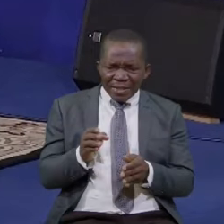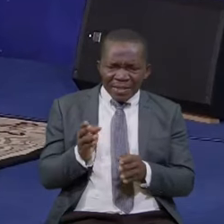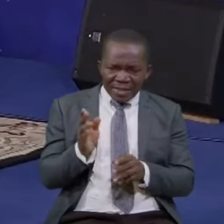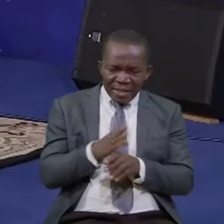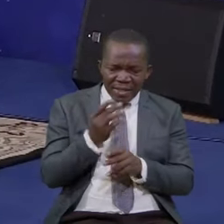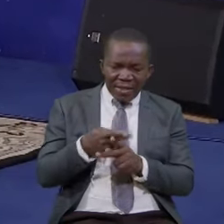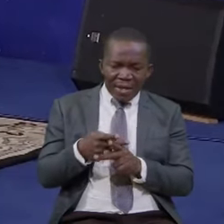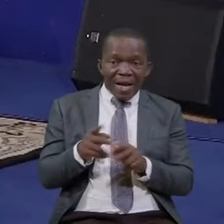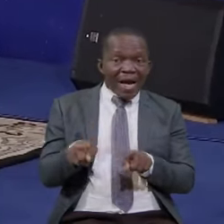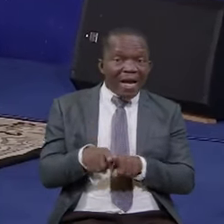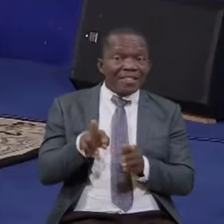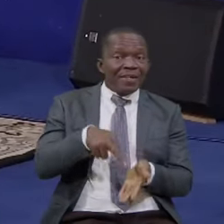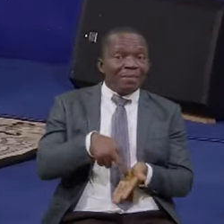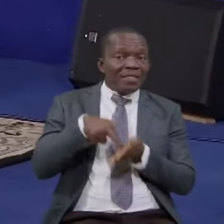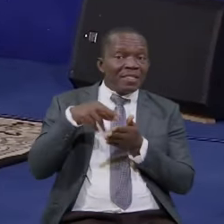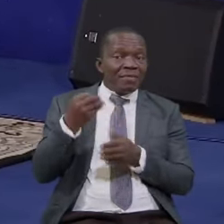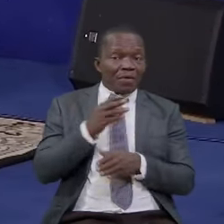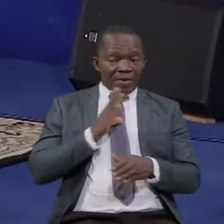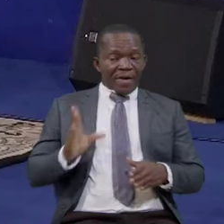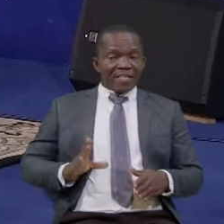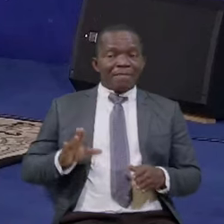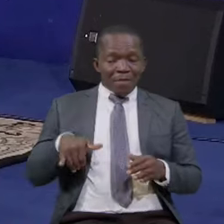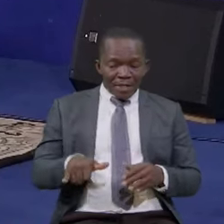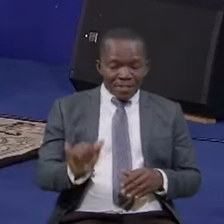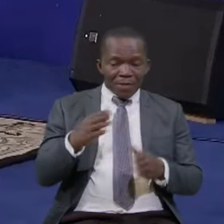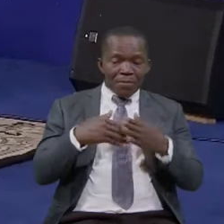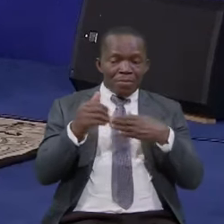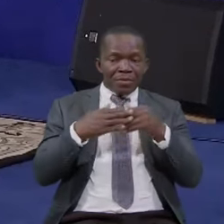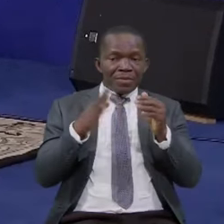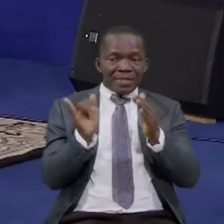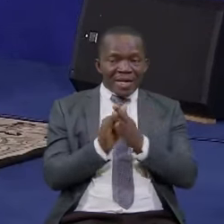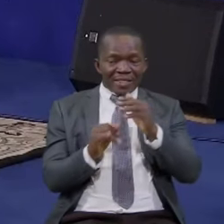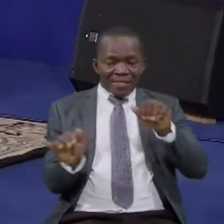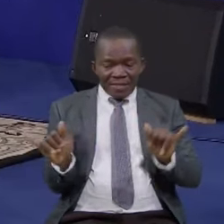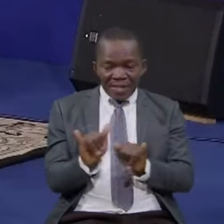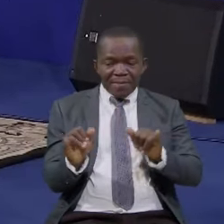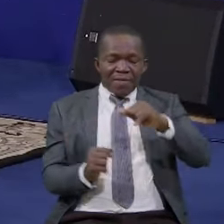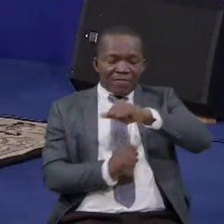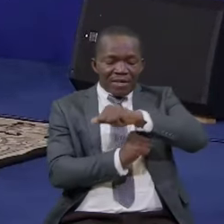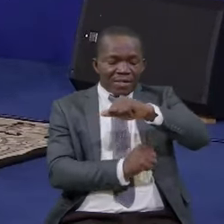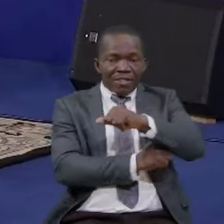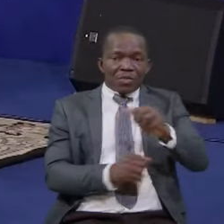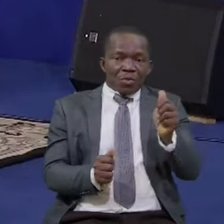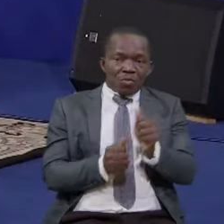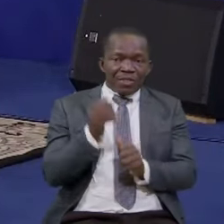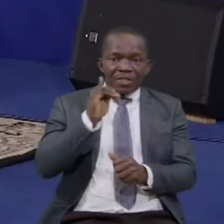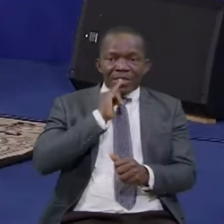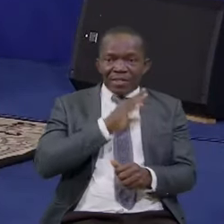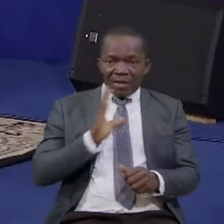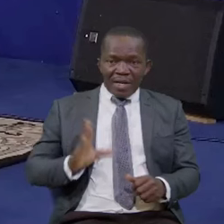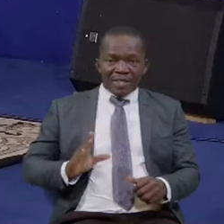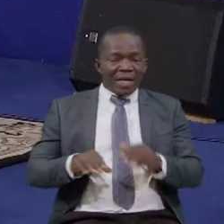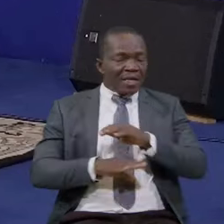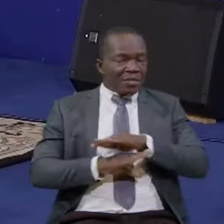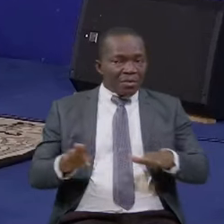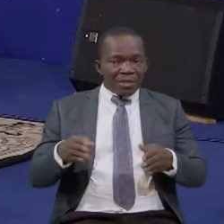et nous bâtissons cette sur cette même fondation qui est Christ et ne permettons pas à nos dons